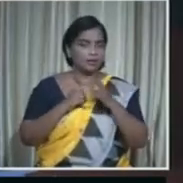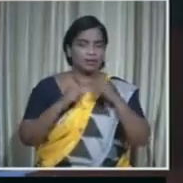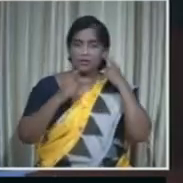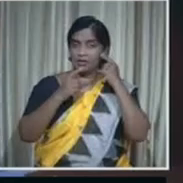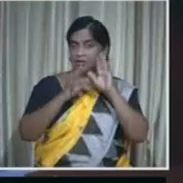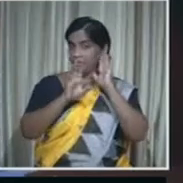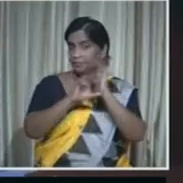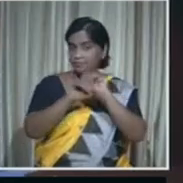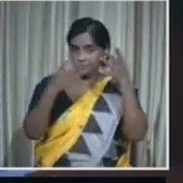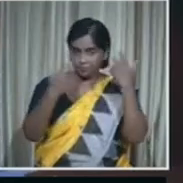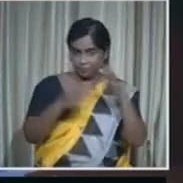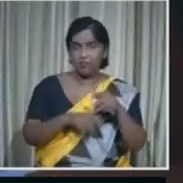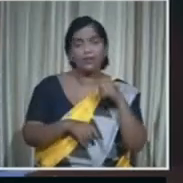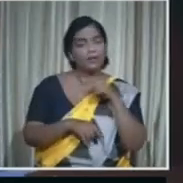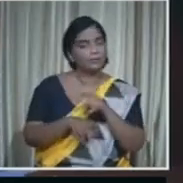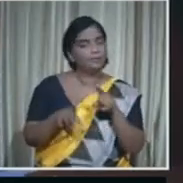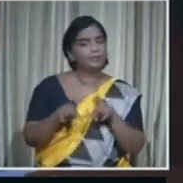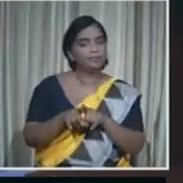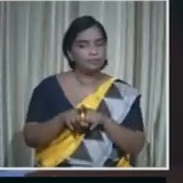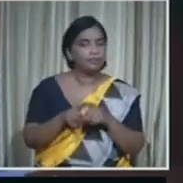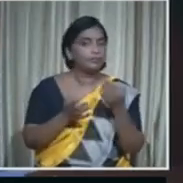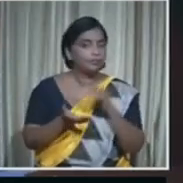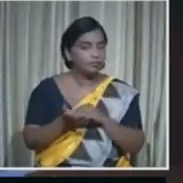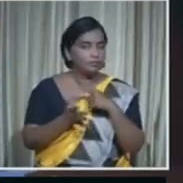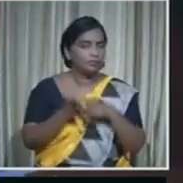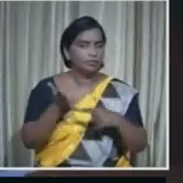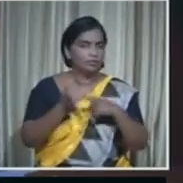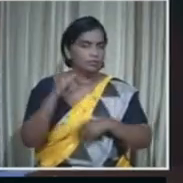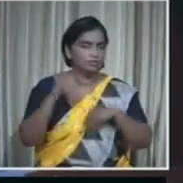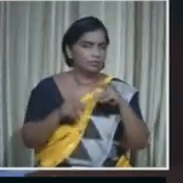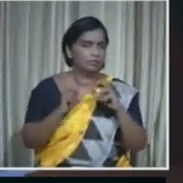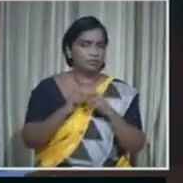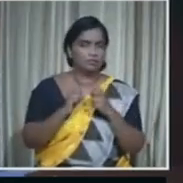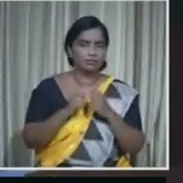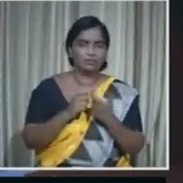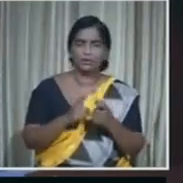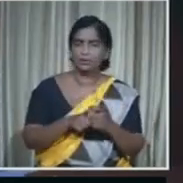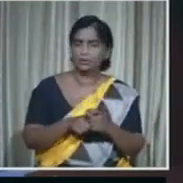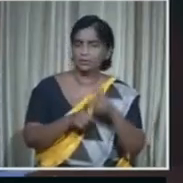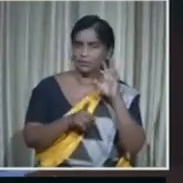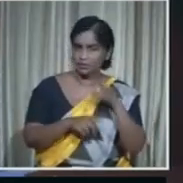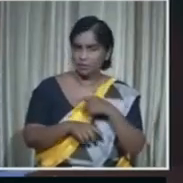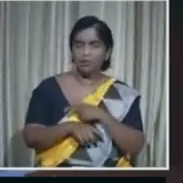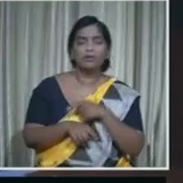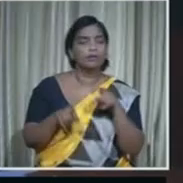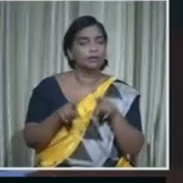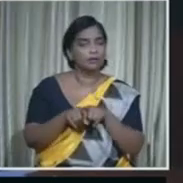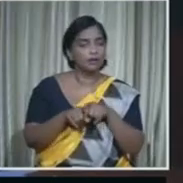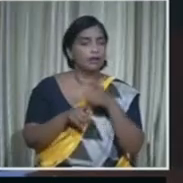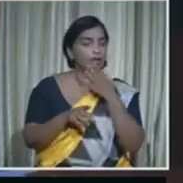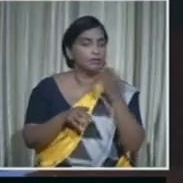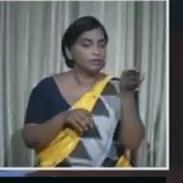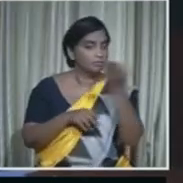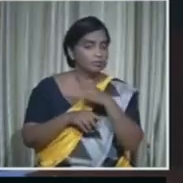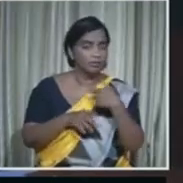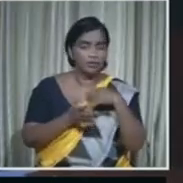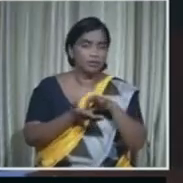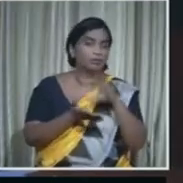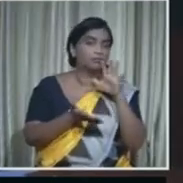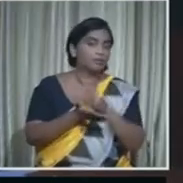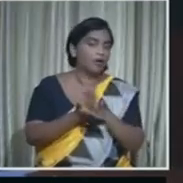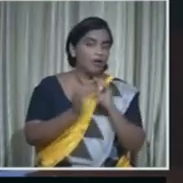කරා. ඉතින් තවත් මේ දේශපාලන අර්බුදයේ වර්ධනය වෙන්න පටන් ගත්තා. මේකට තමුන්නාන්සේලාගේ තීරණය බවට පත්